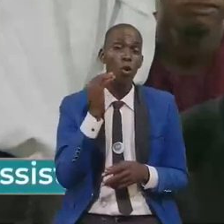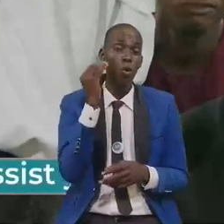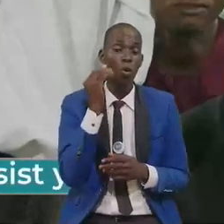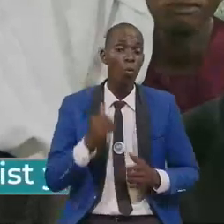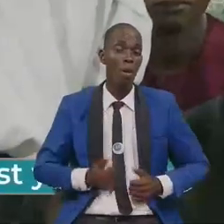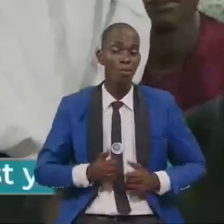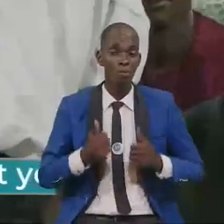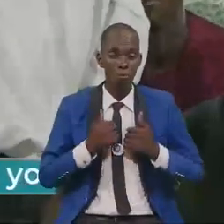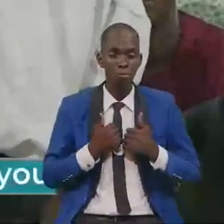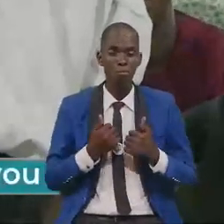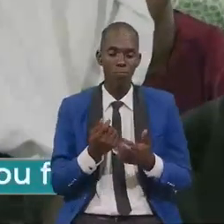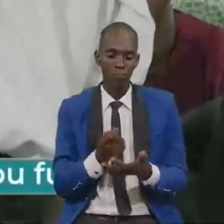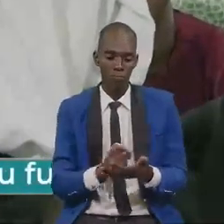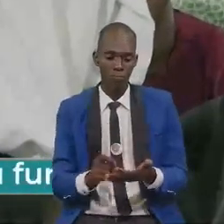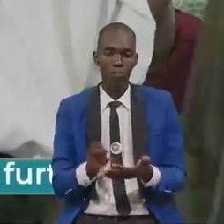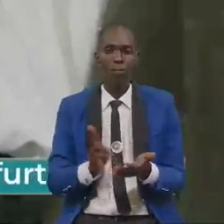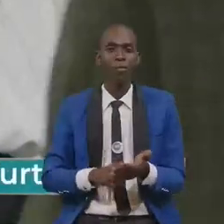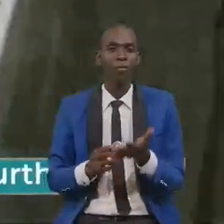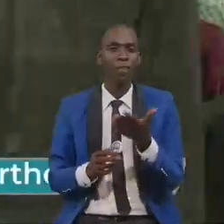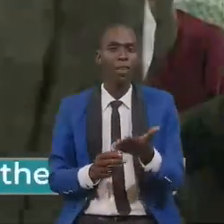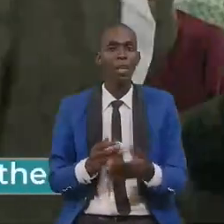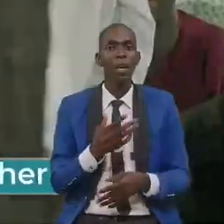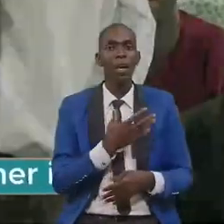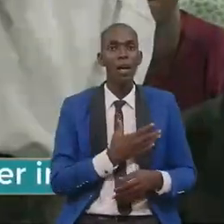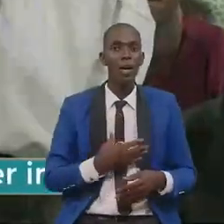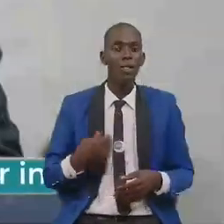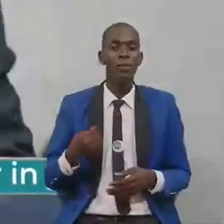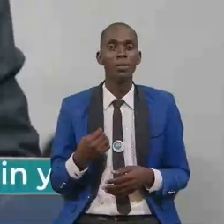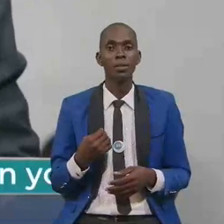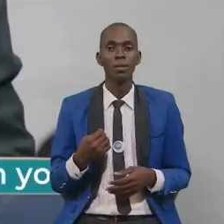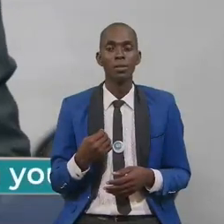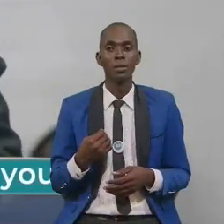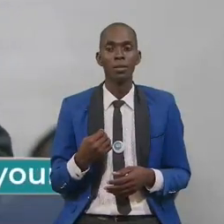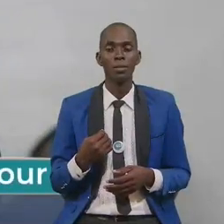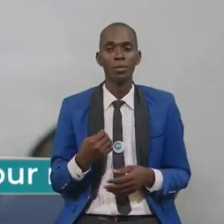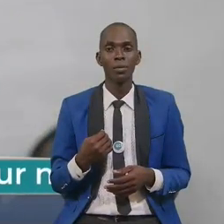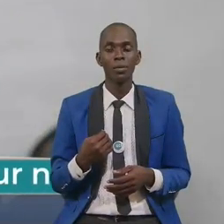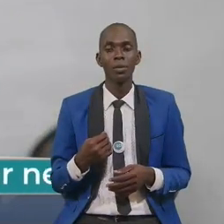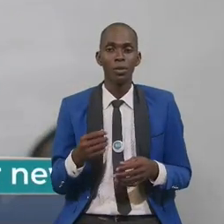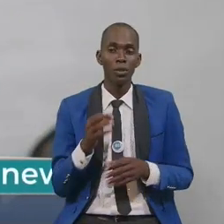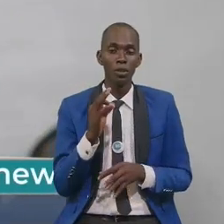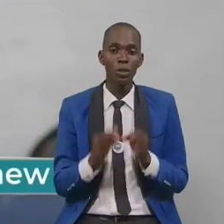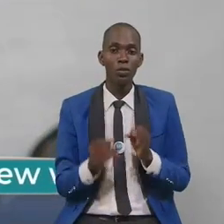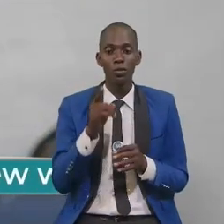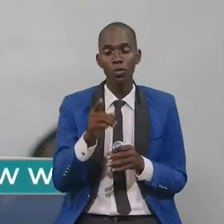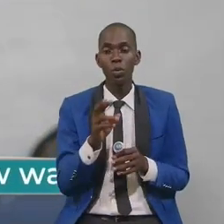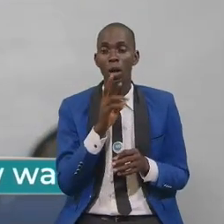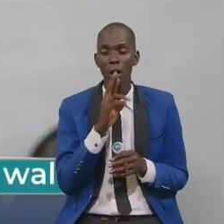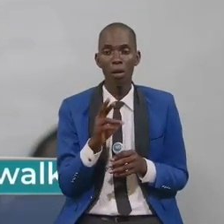champ de variation vous êtes en plein air permettez donc au conseiller de